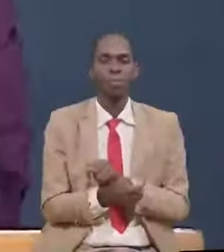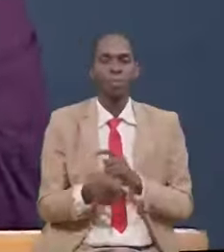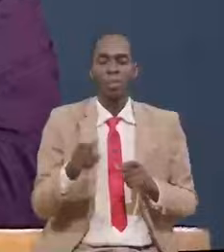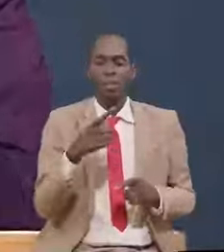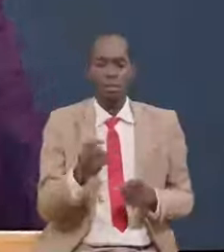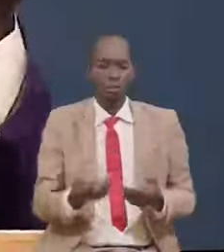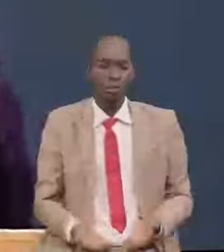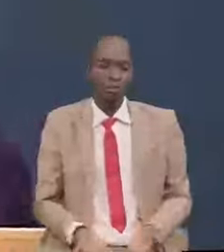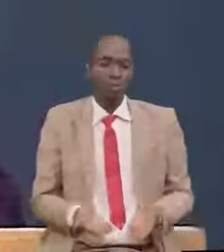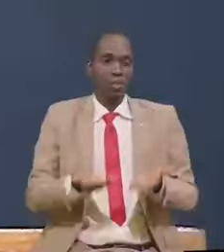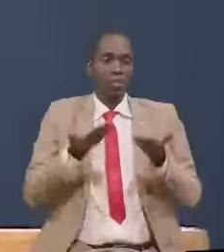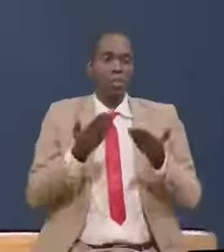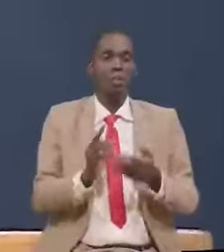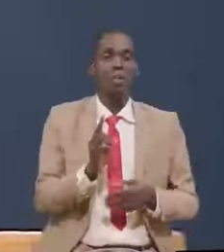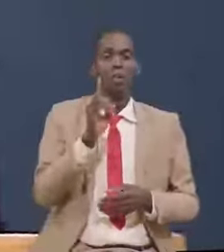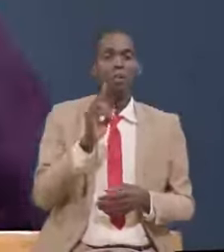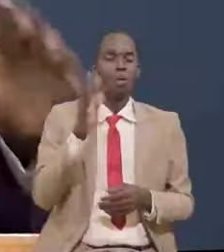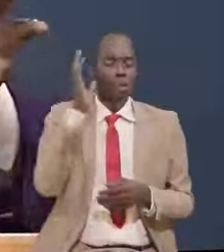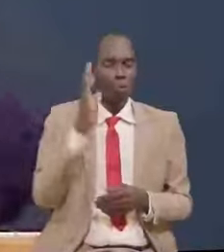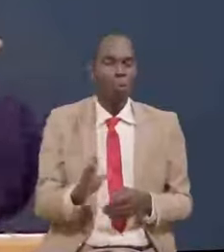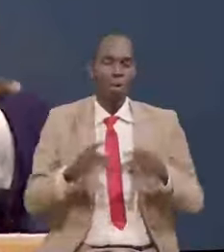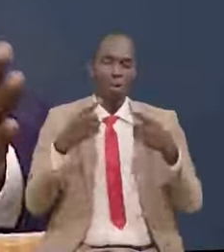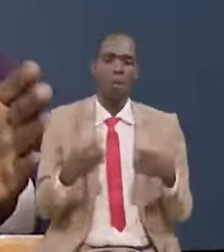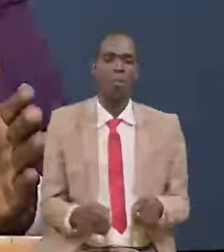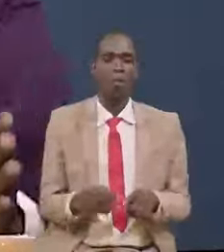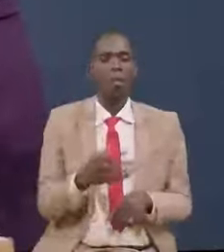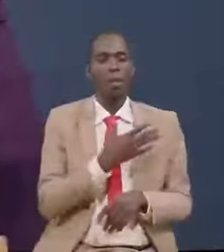l'élévation viendra.